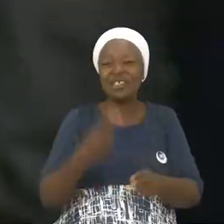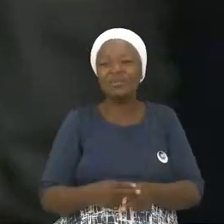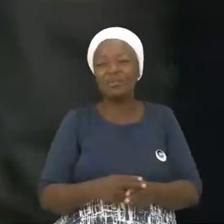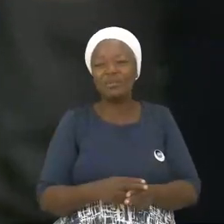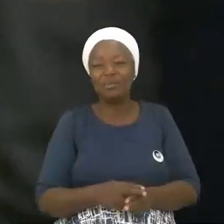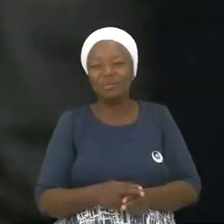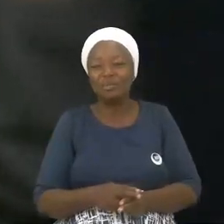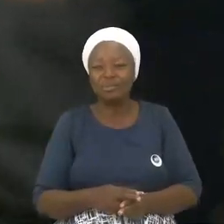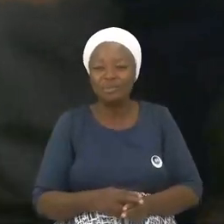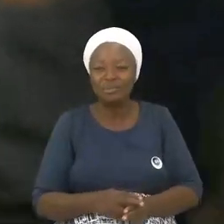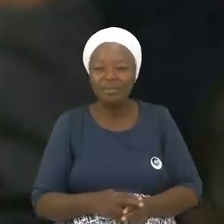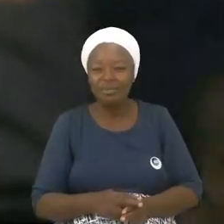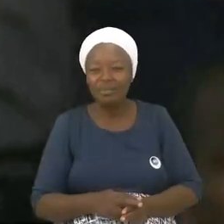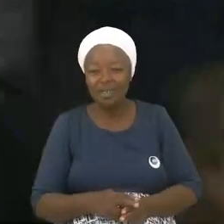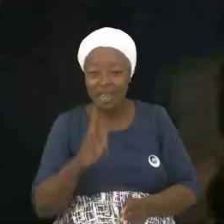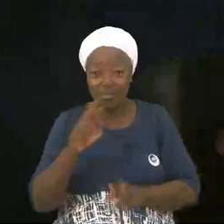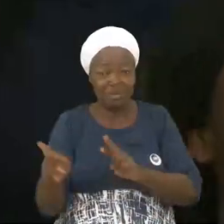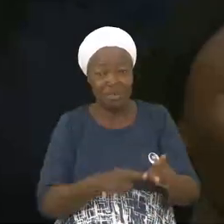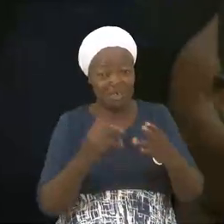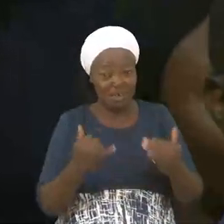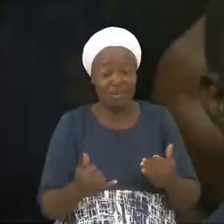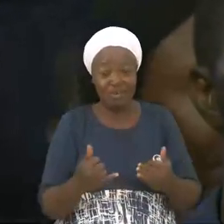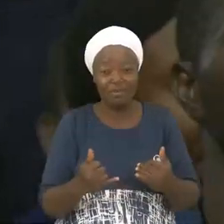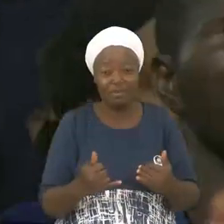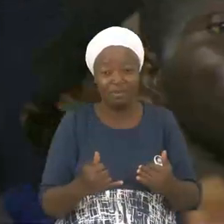Parce que pour toi, tu viendras directement.